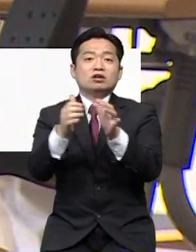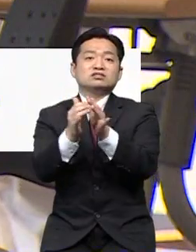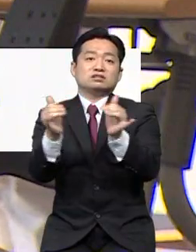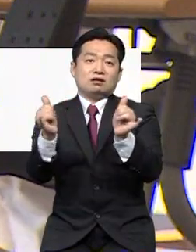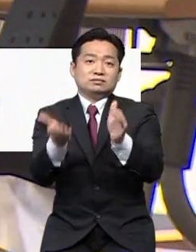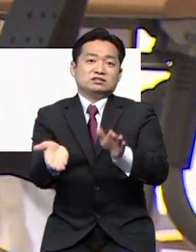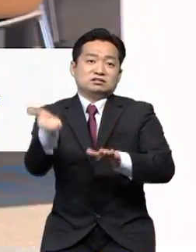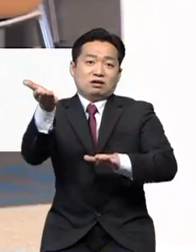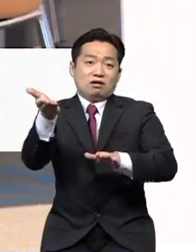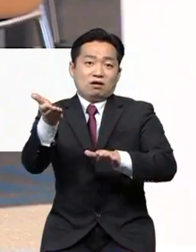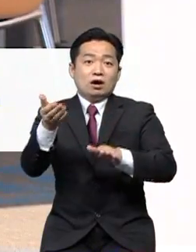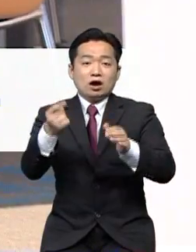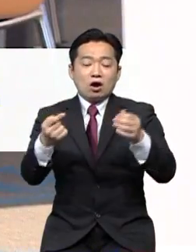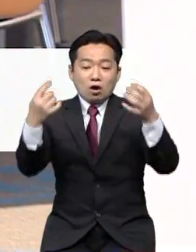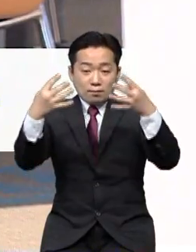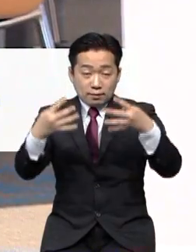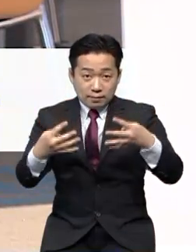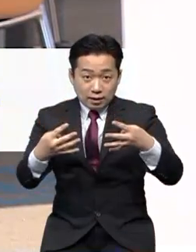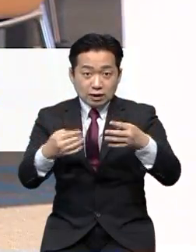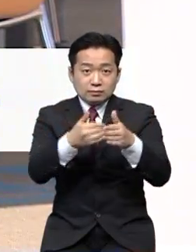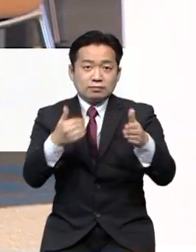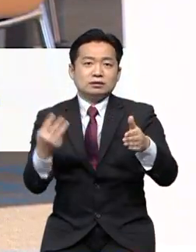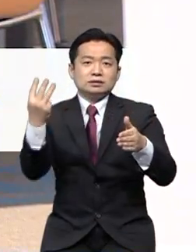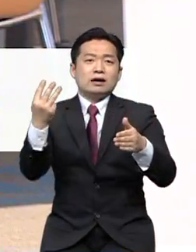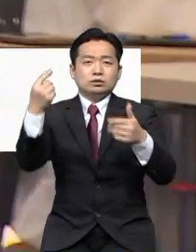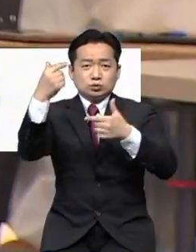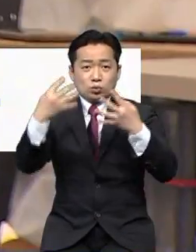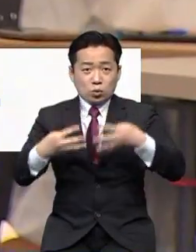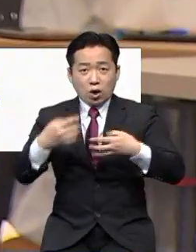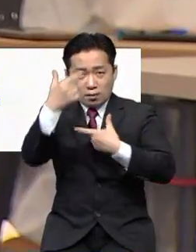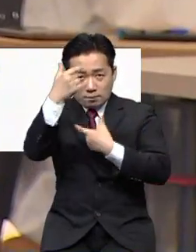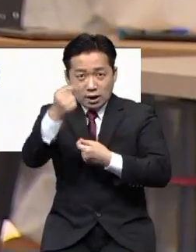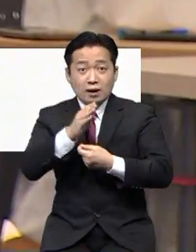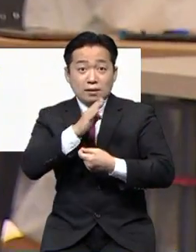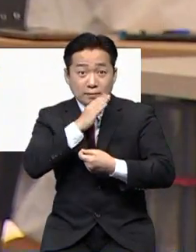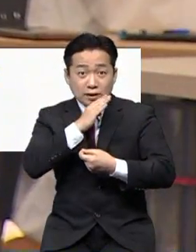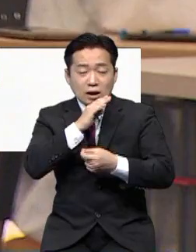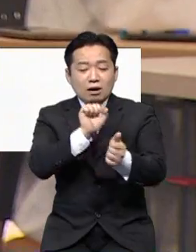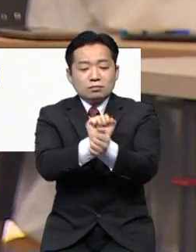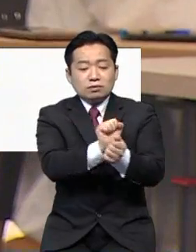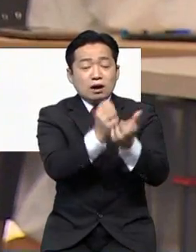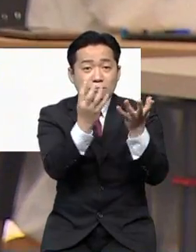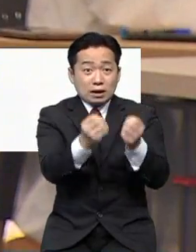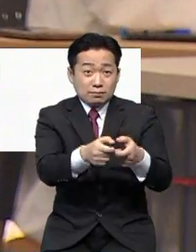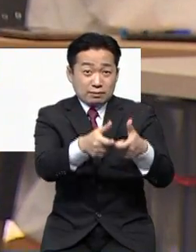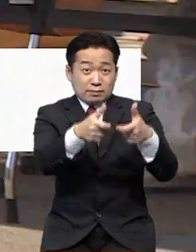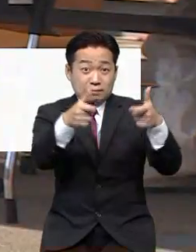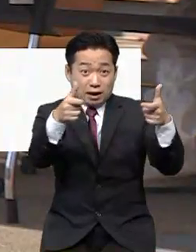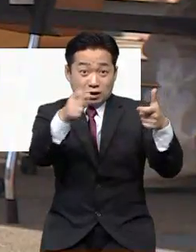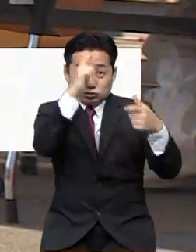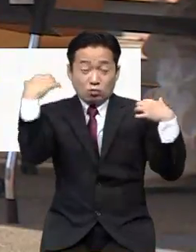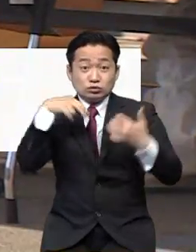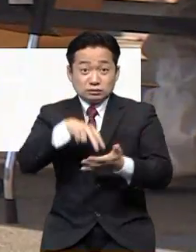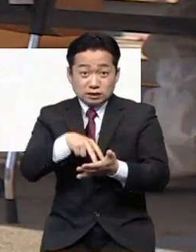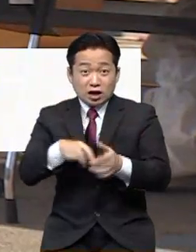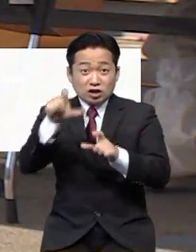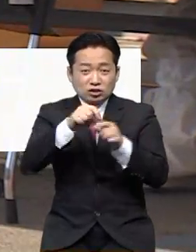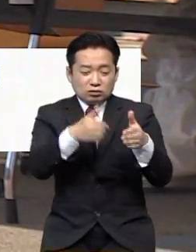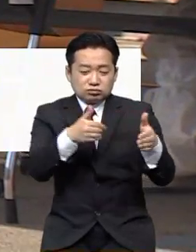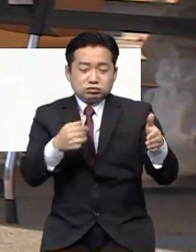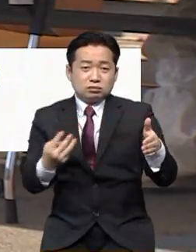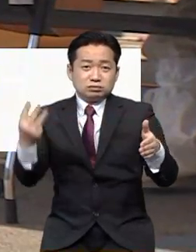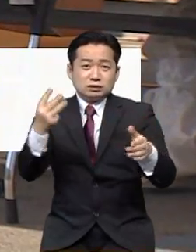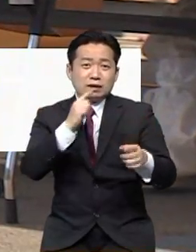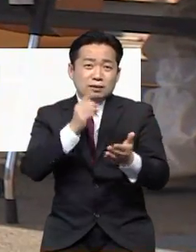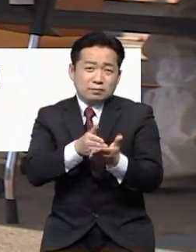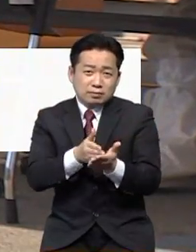격상 요건을 충족한 상황입니다. 방역당국은 확진자 수가 늘어났다고 더 강화된 거리 두기를 하자는 기계적인